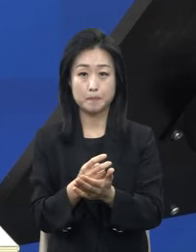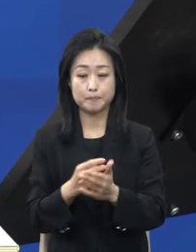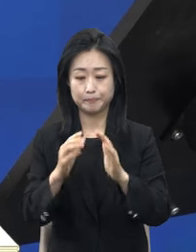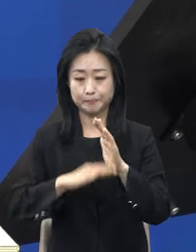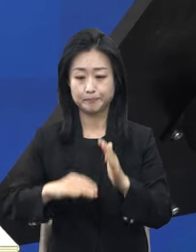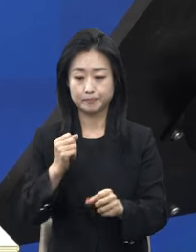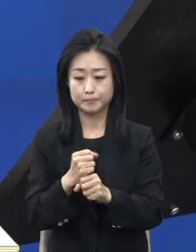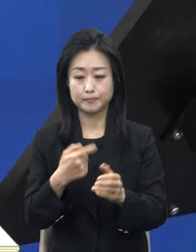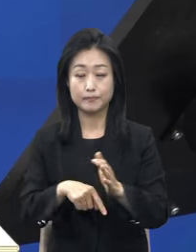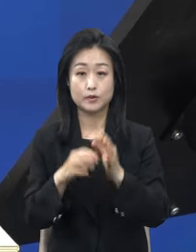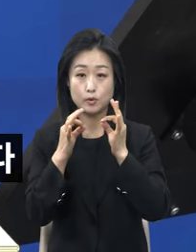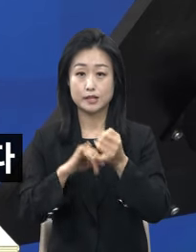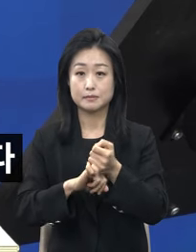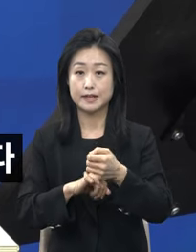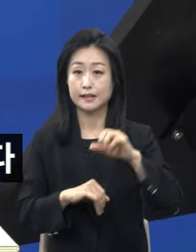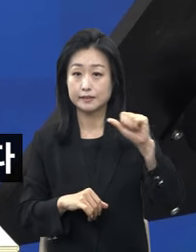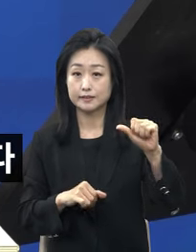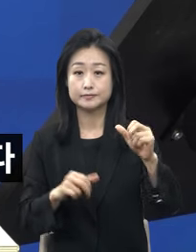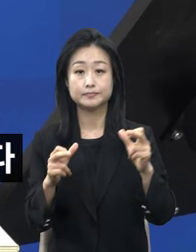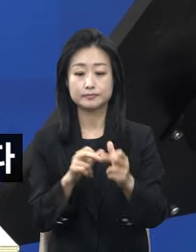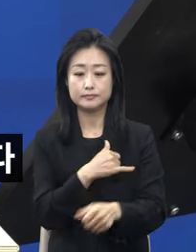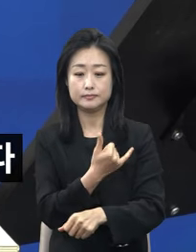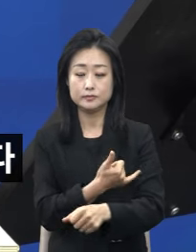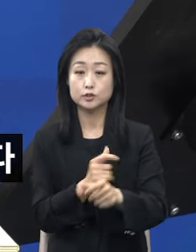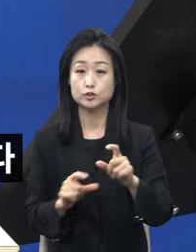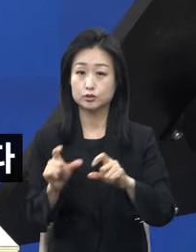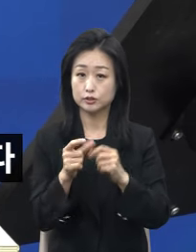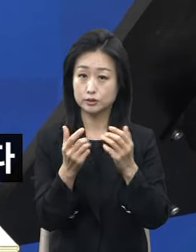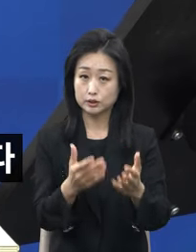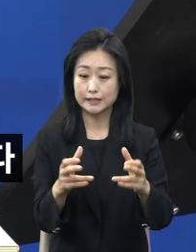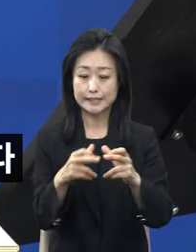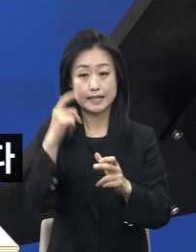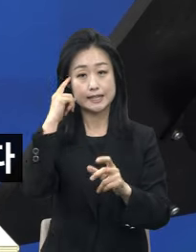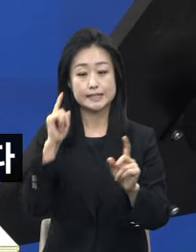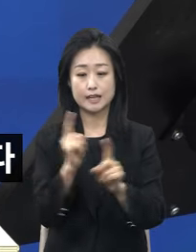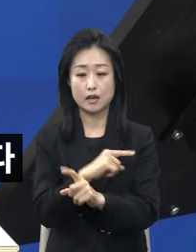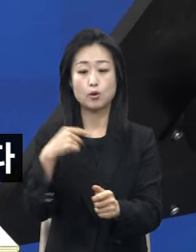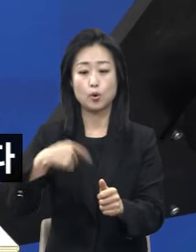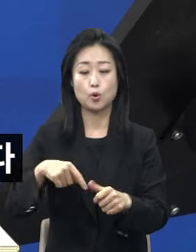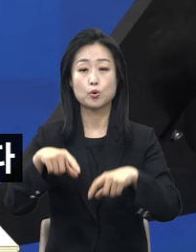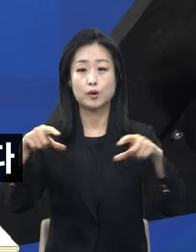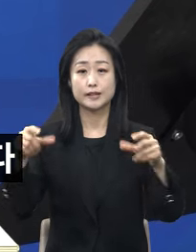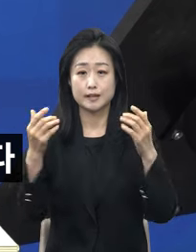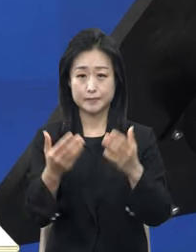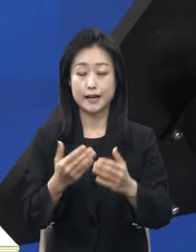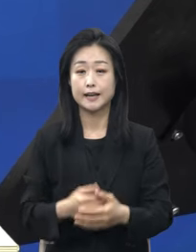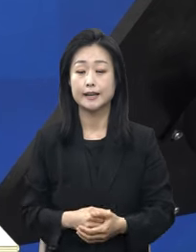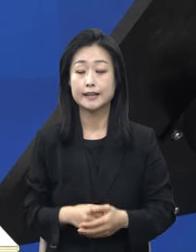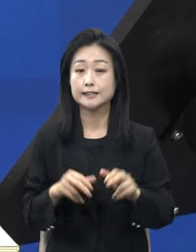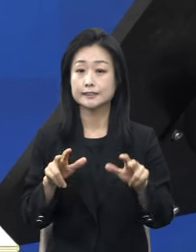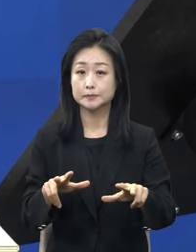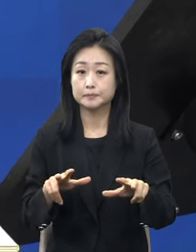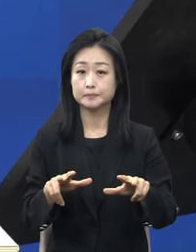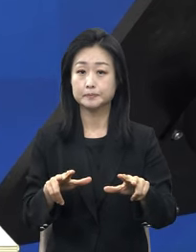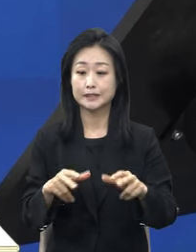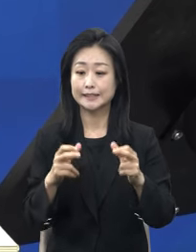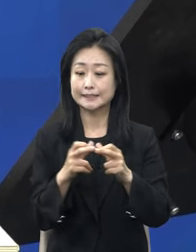힘쓰겠습니다. 다섯 번째, 장애인 인권 강화 및 장애인식 개선 교육을 확대하겠습니다. 현재의